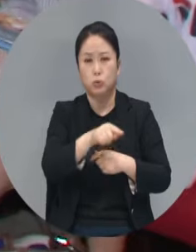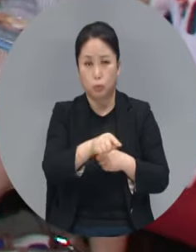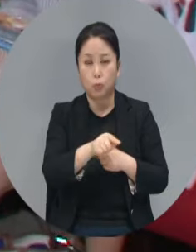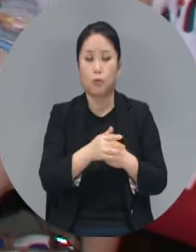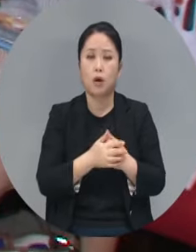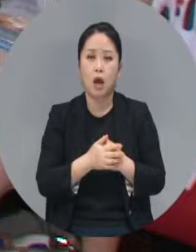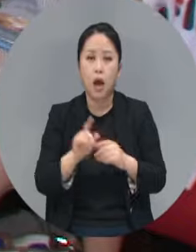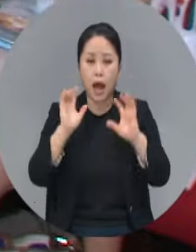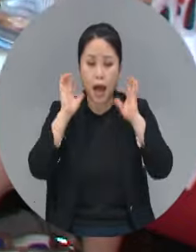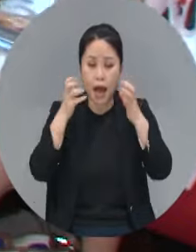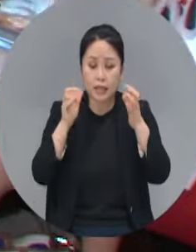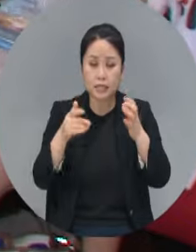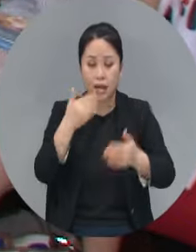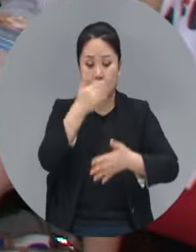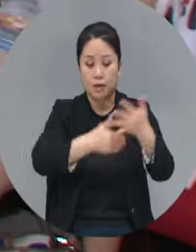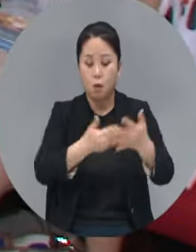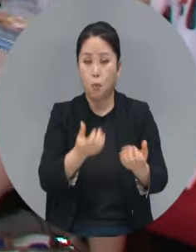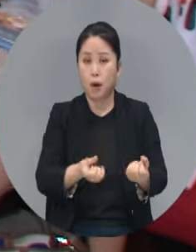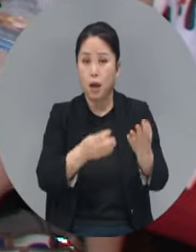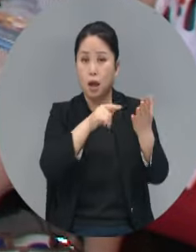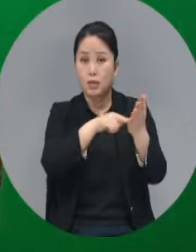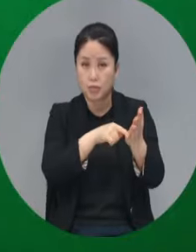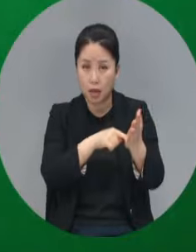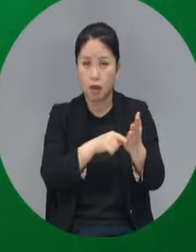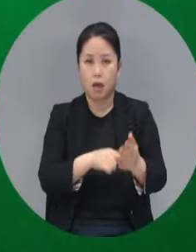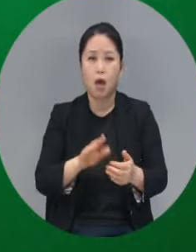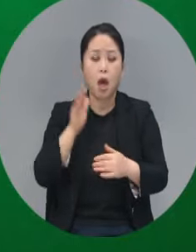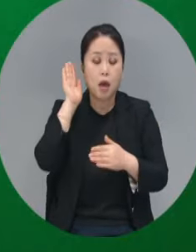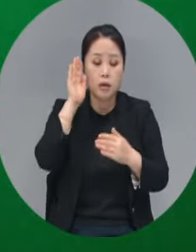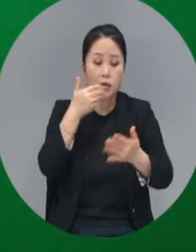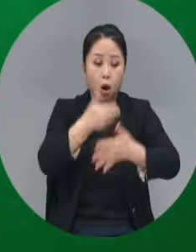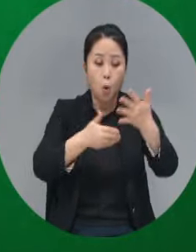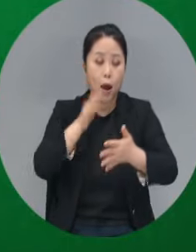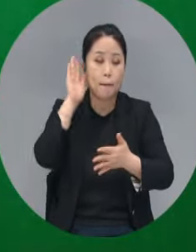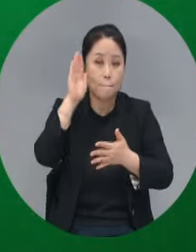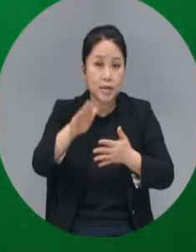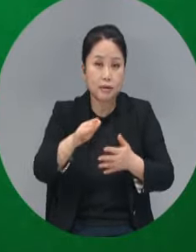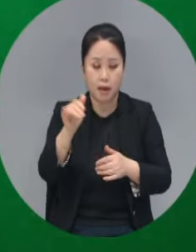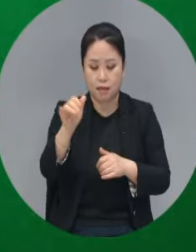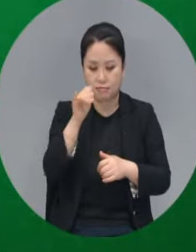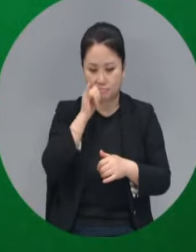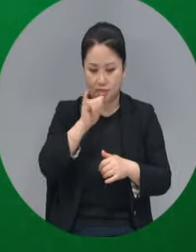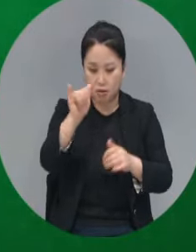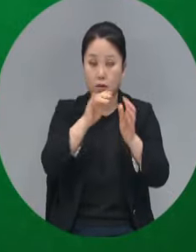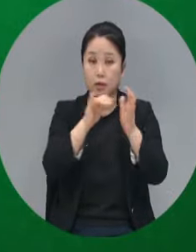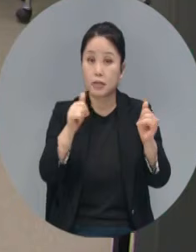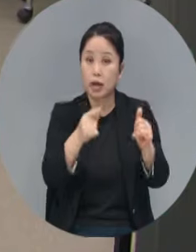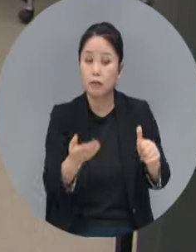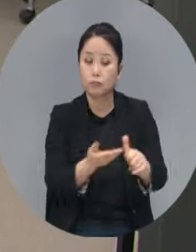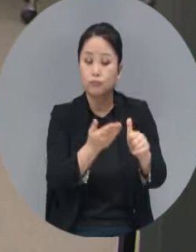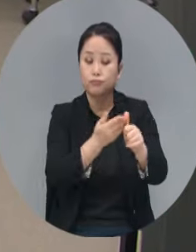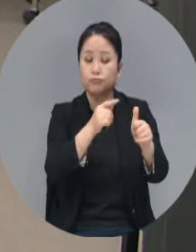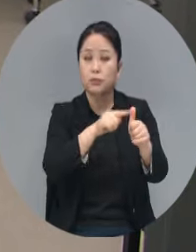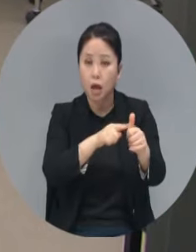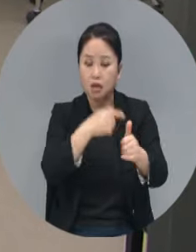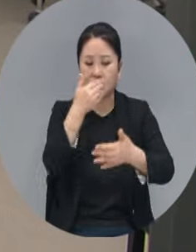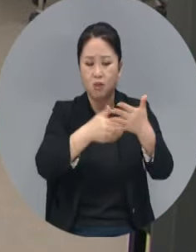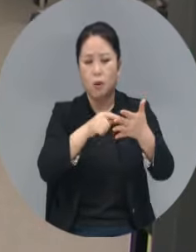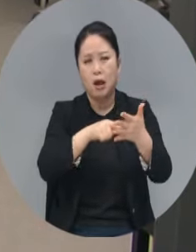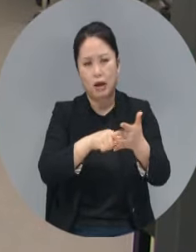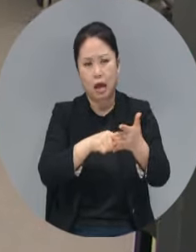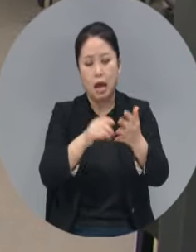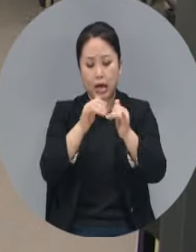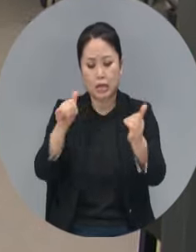맞은 아이들의 영화제. 영화 미래인재 육성의 산실인 어린이 청소년 영화제의 현실이 인구